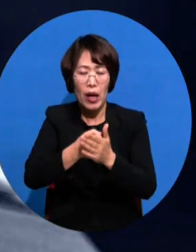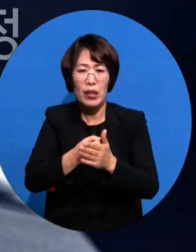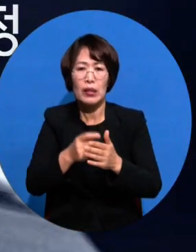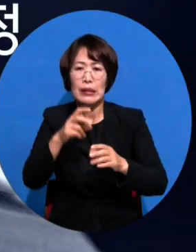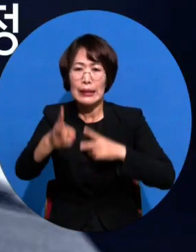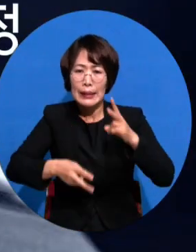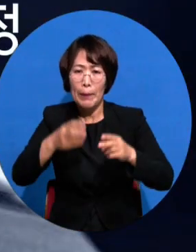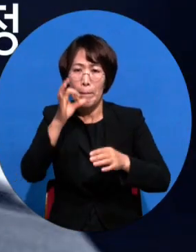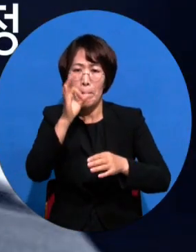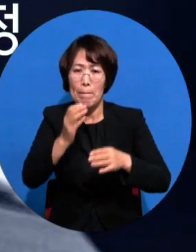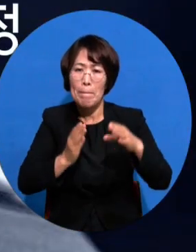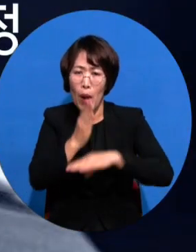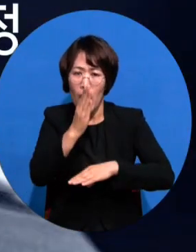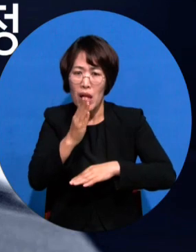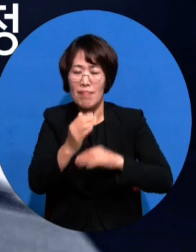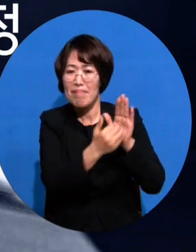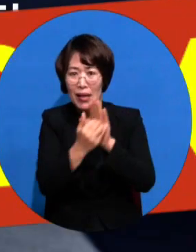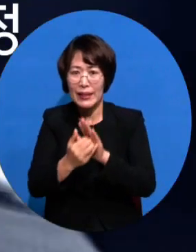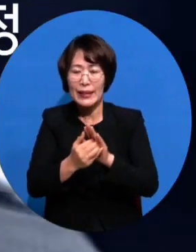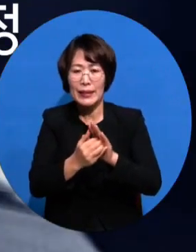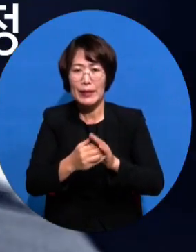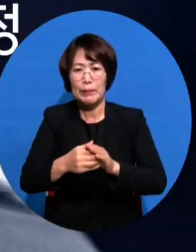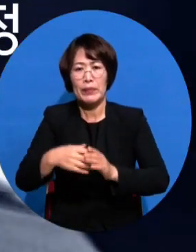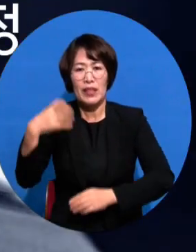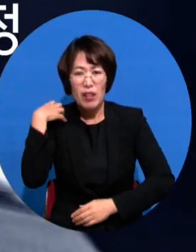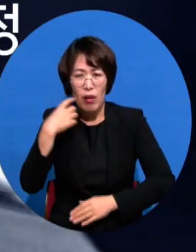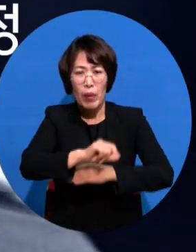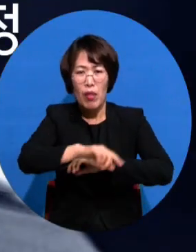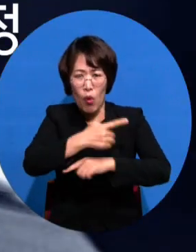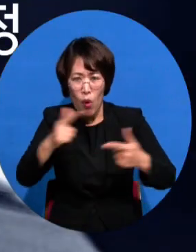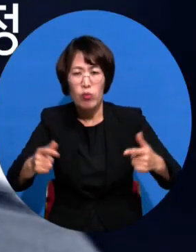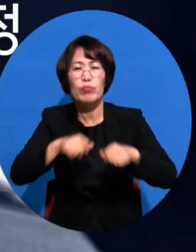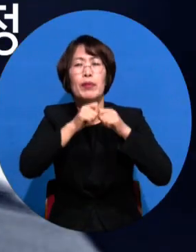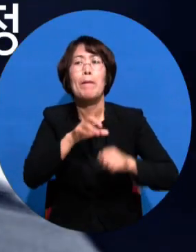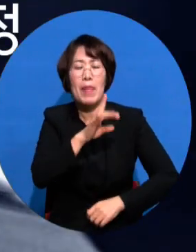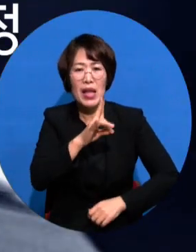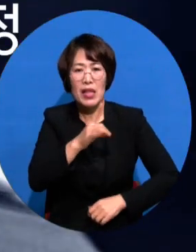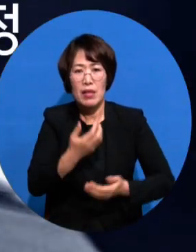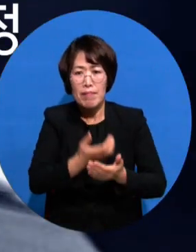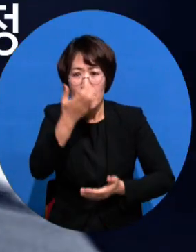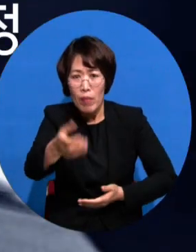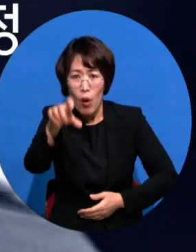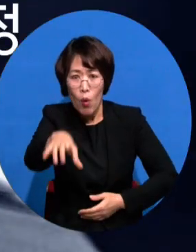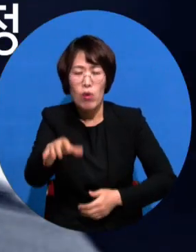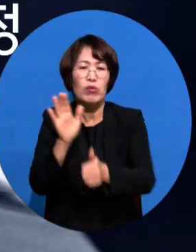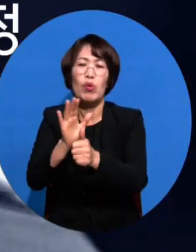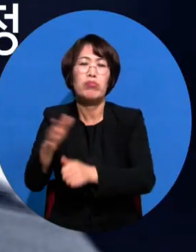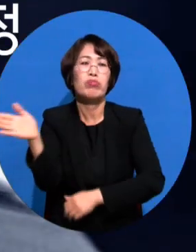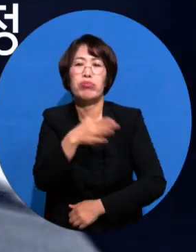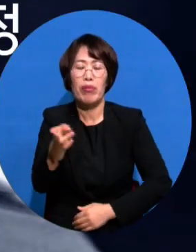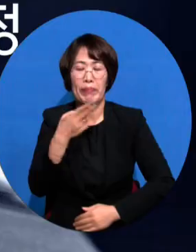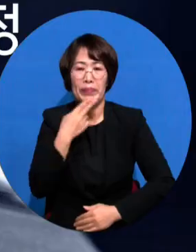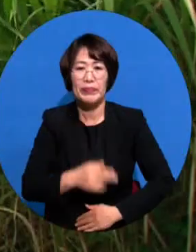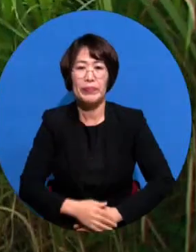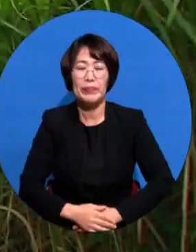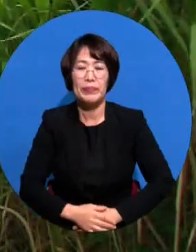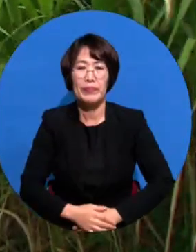발생 방지를 위한 국가와 지자체의 의무와 역할 등을 구체화했을 뿐 이전 지역에 대한 언급은 여전히